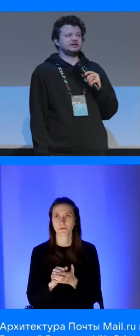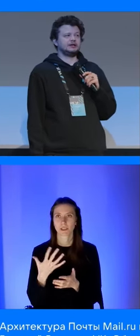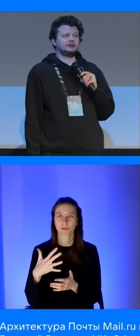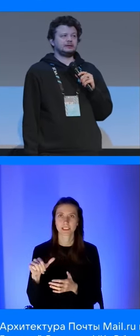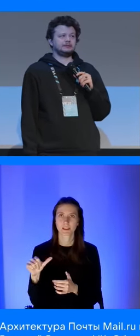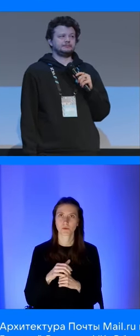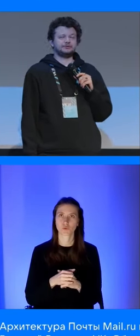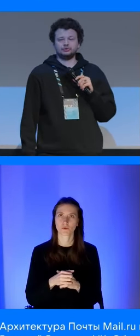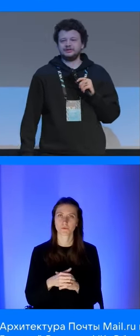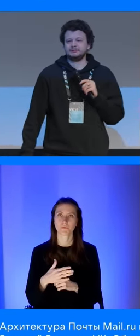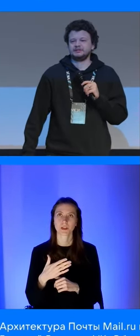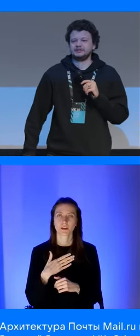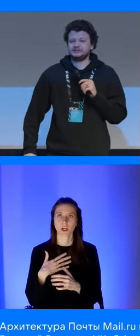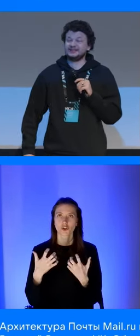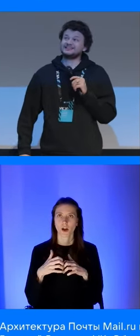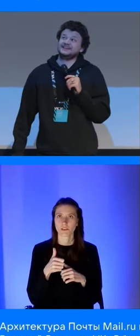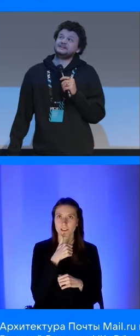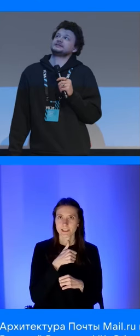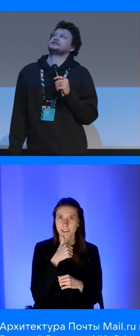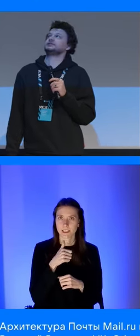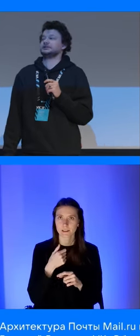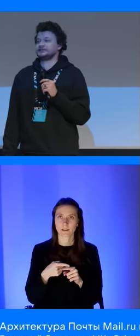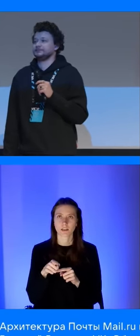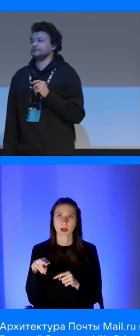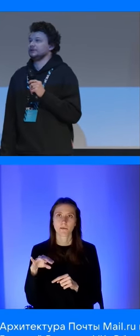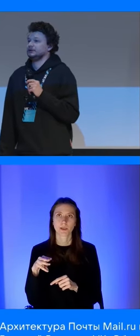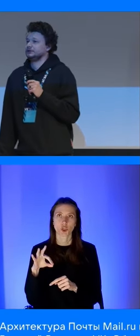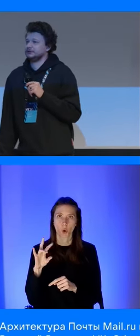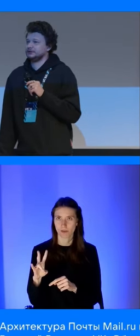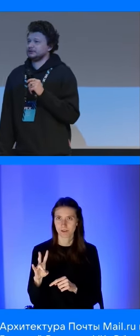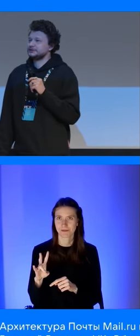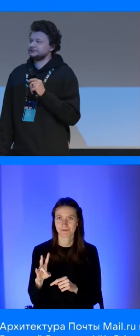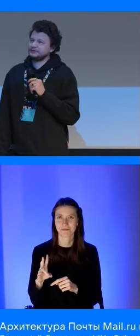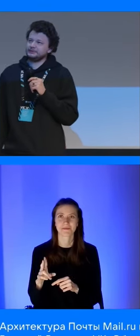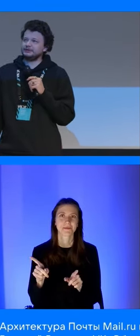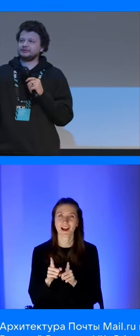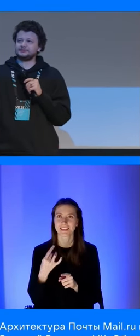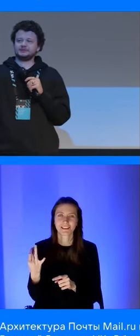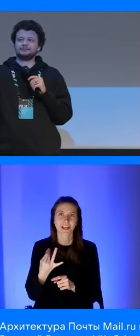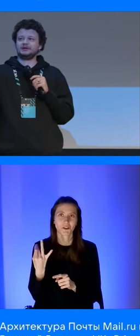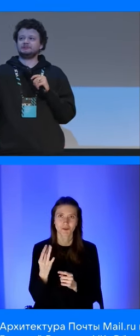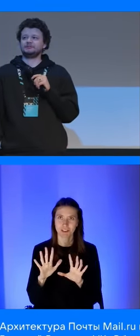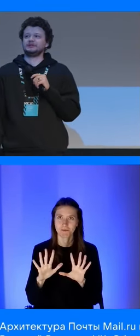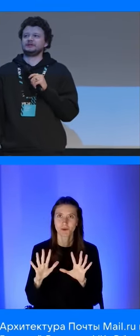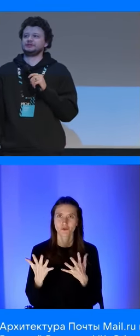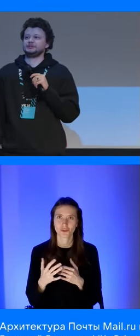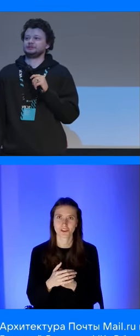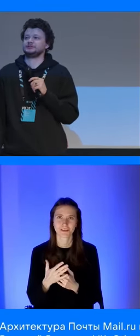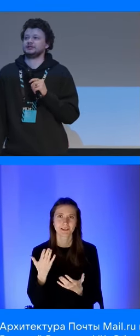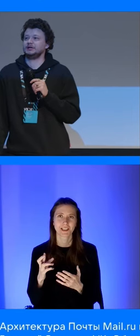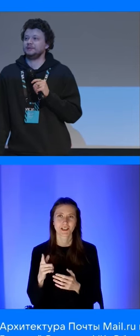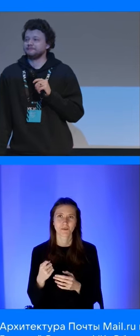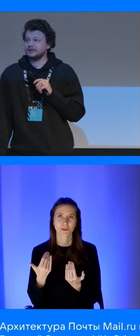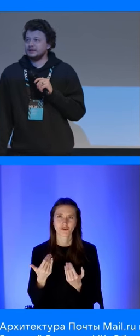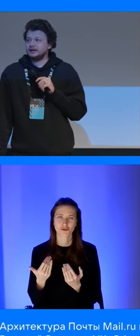на питоне и пайтесте. Так исторически сложилось. Если бы они были написаны на перле, мы бы, наверное, сейчас